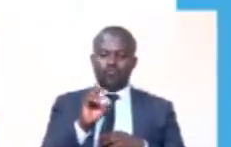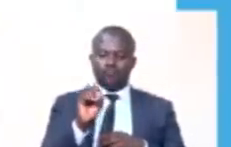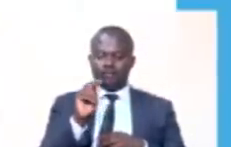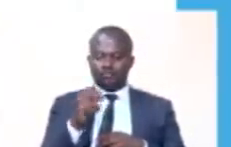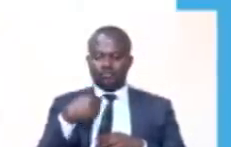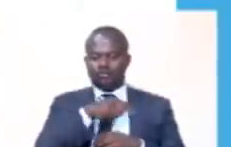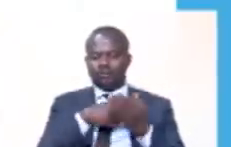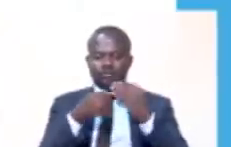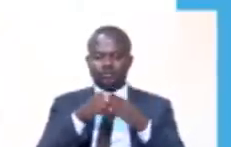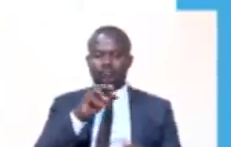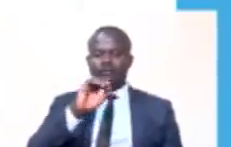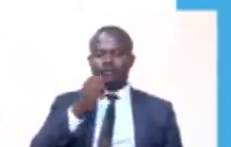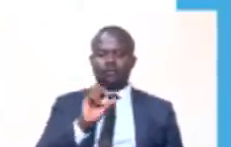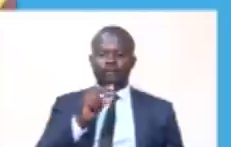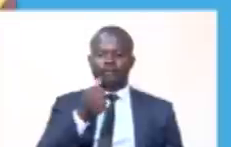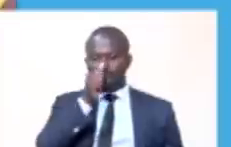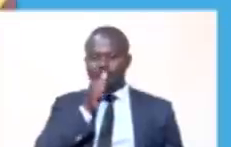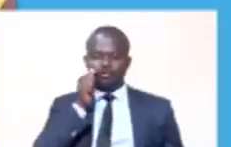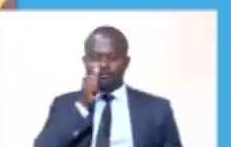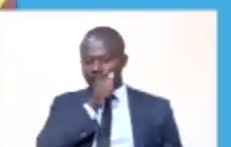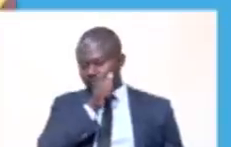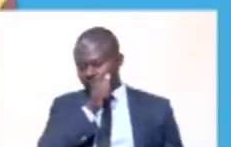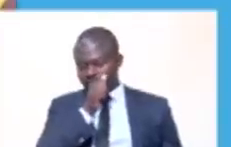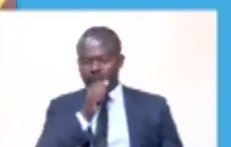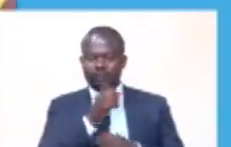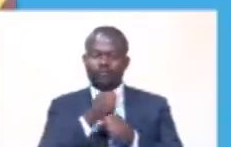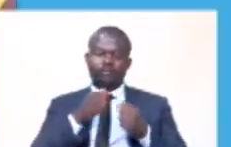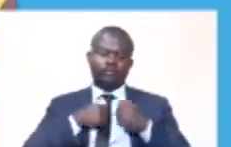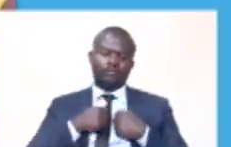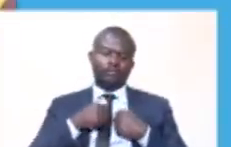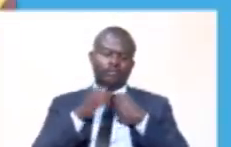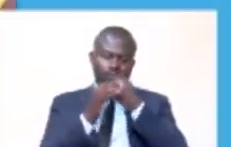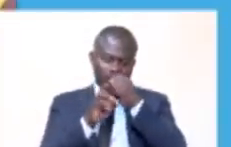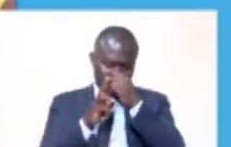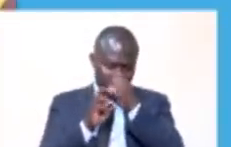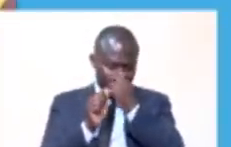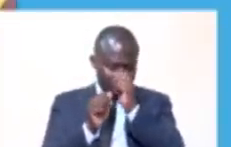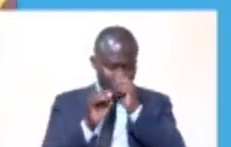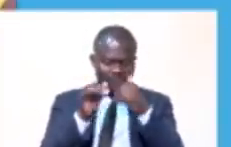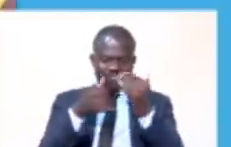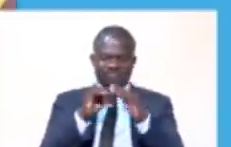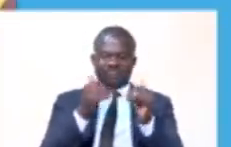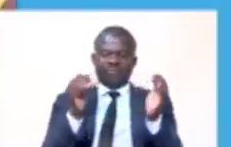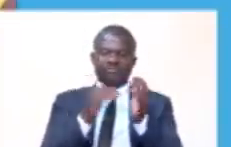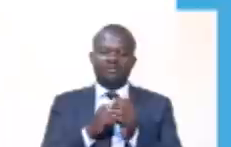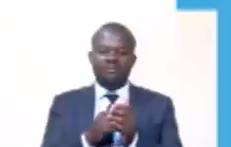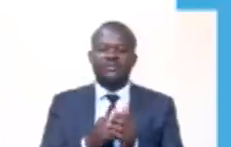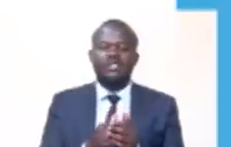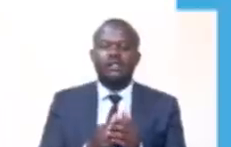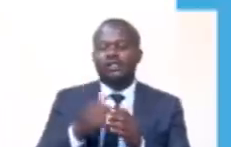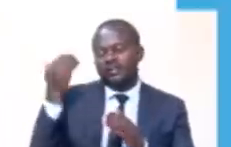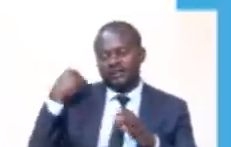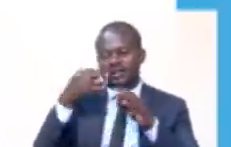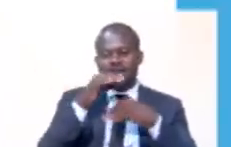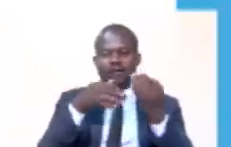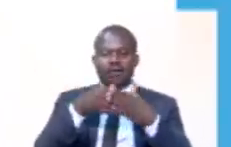na Iraguha David n'umunyamabanga w'umusigire ushyira mu by'impira mu Rwanda Ferwafa kubijyanye n'uyu mukino, ndetse twabigarutseho kare.